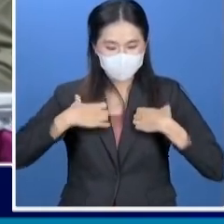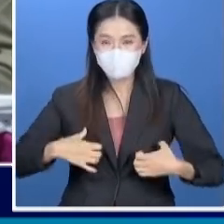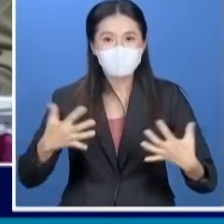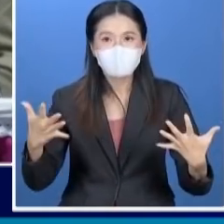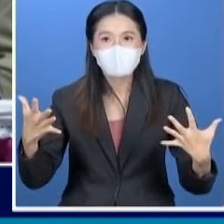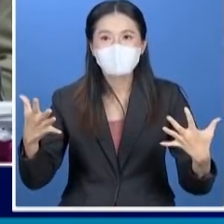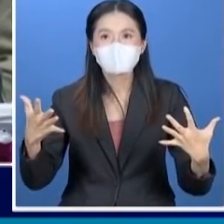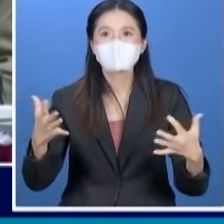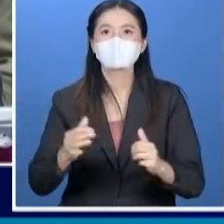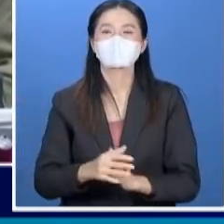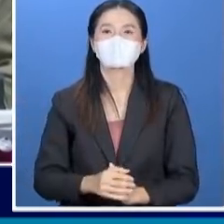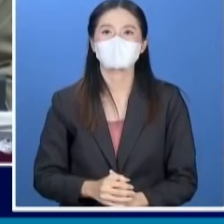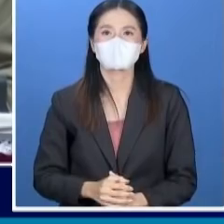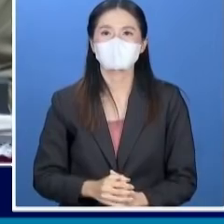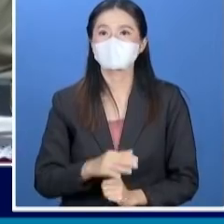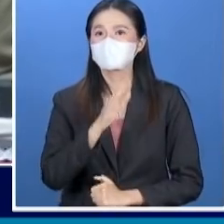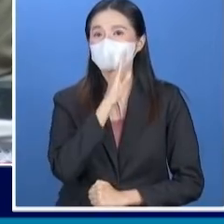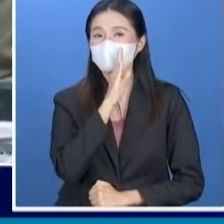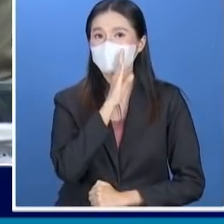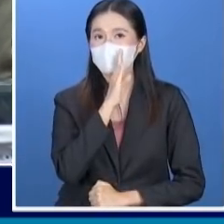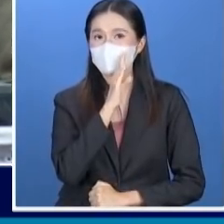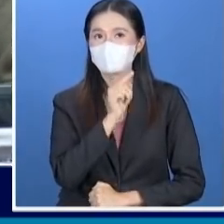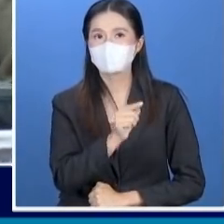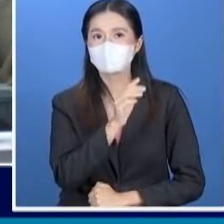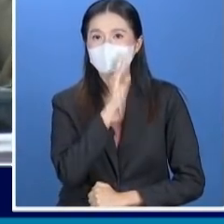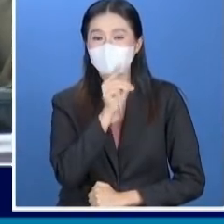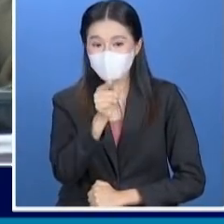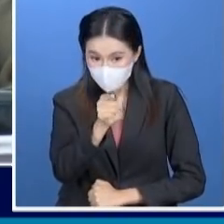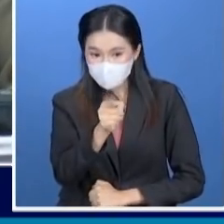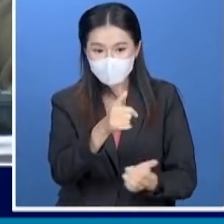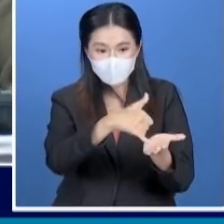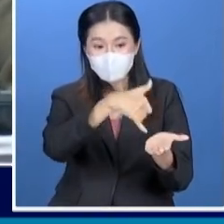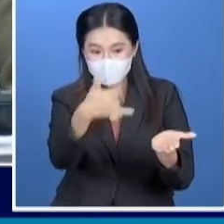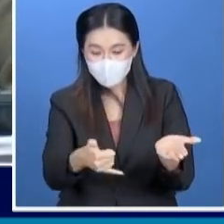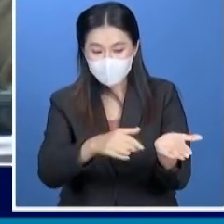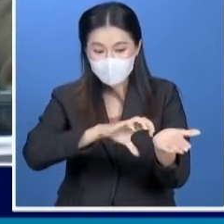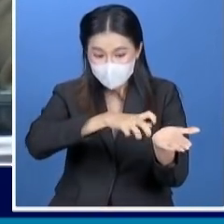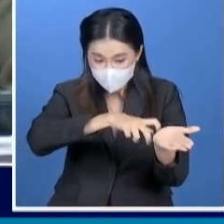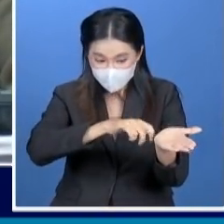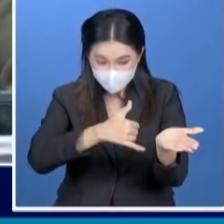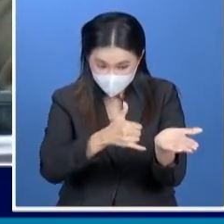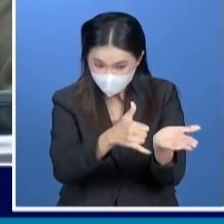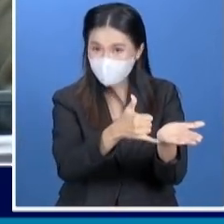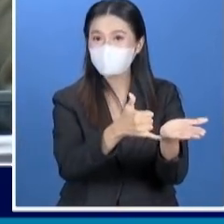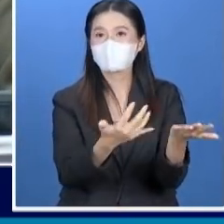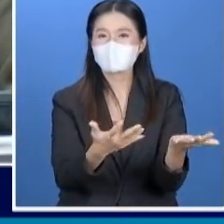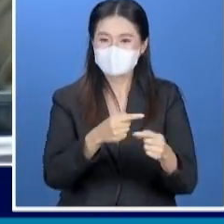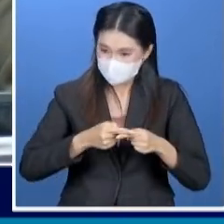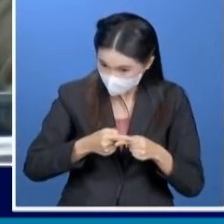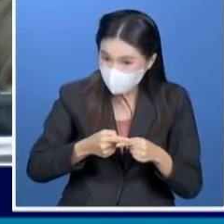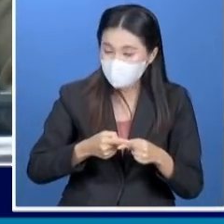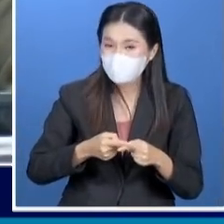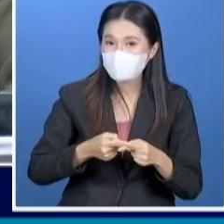ะครับถ้าเป็นท่านตกลงไปแล้วโดนใบพัดเรือฟันขนาดนั้นเจ็บไหมฮะ เ